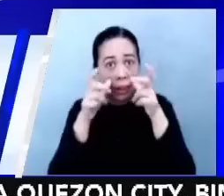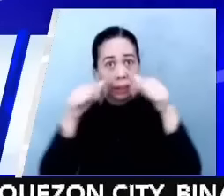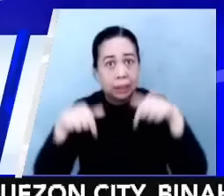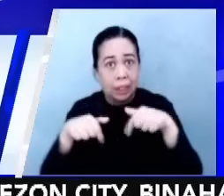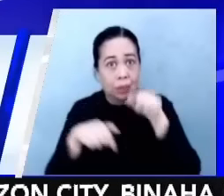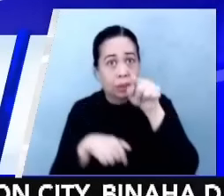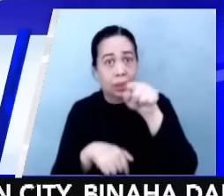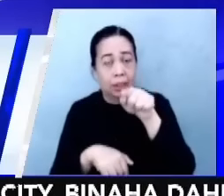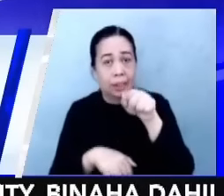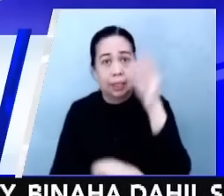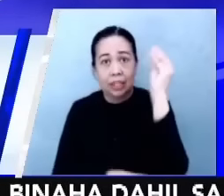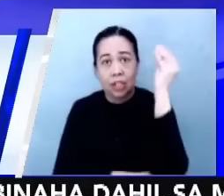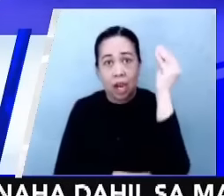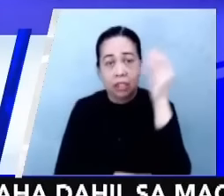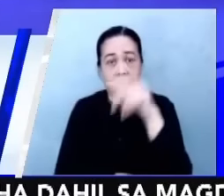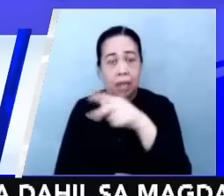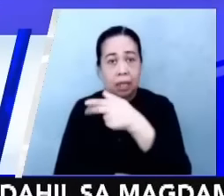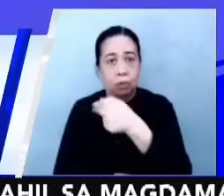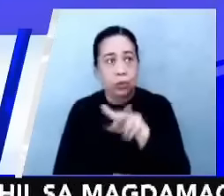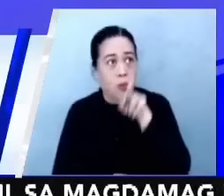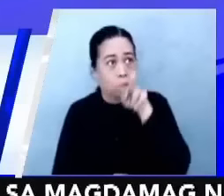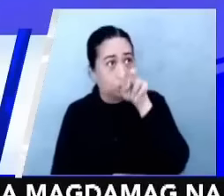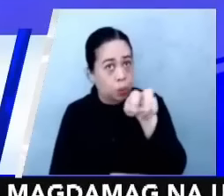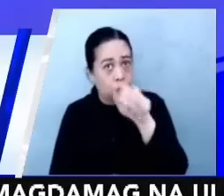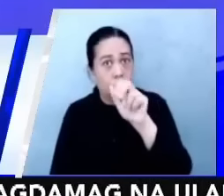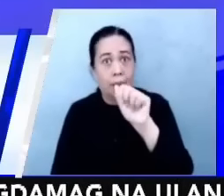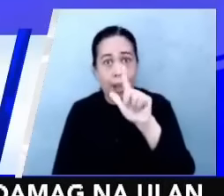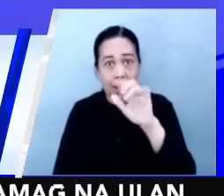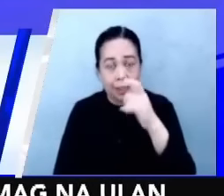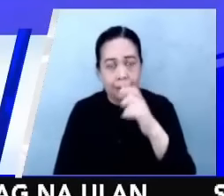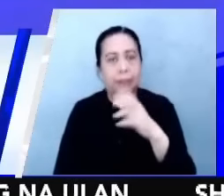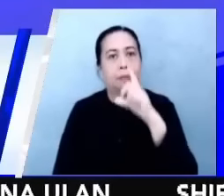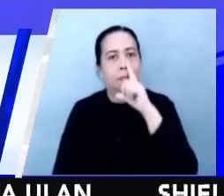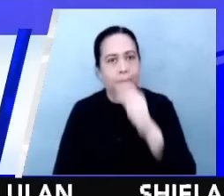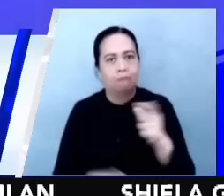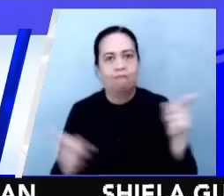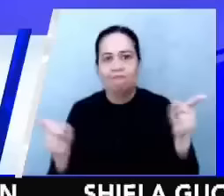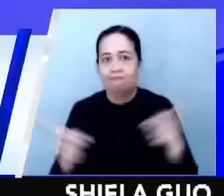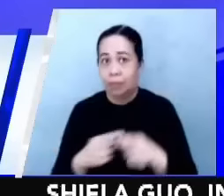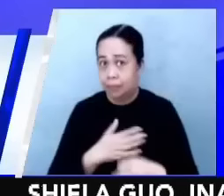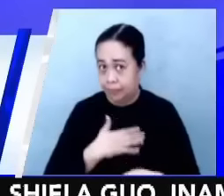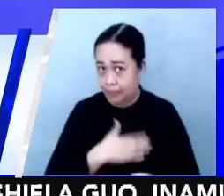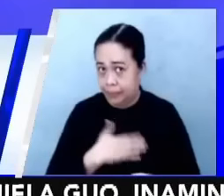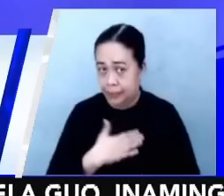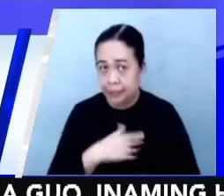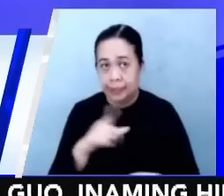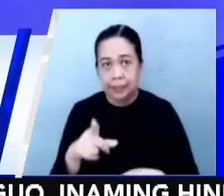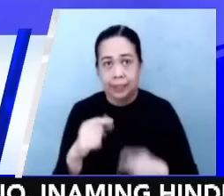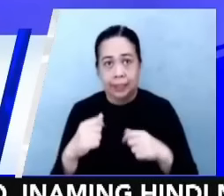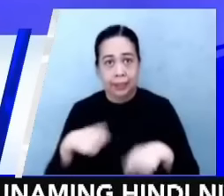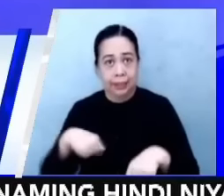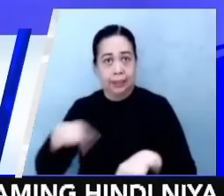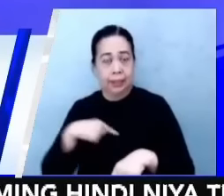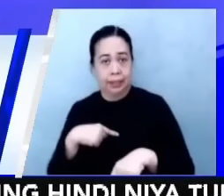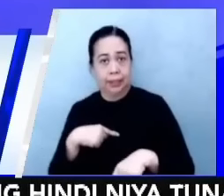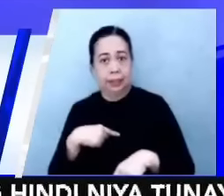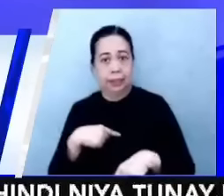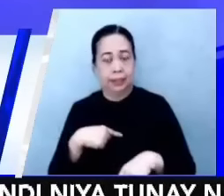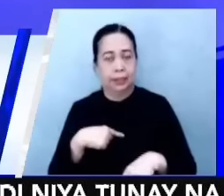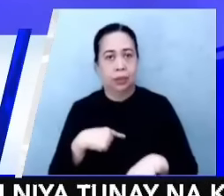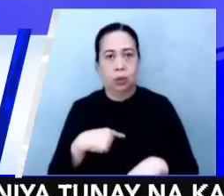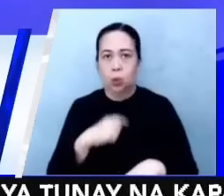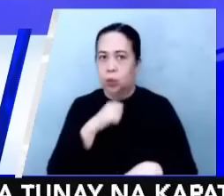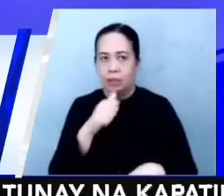jakarta kapag nakita niyo siya diyan report niyo na agad ha kasi sa panig namin din Igan hindi kami titigil